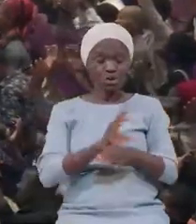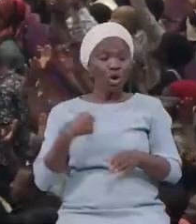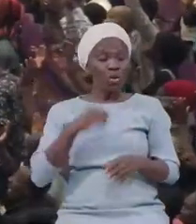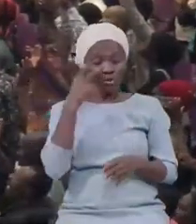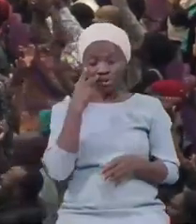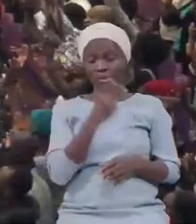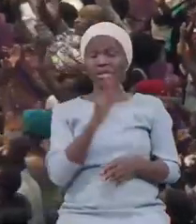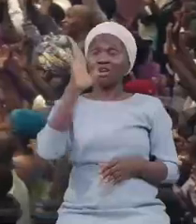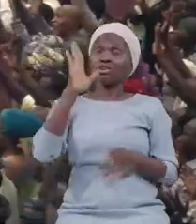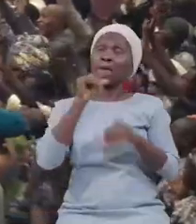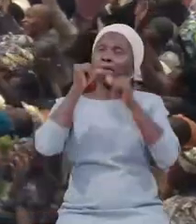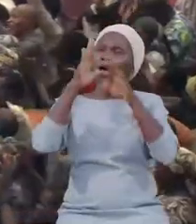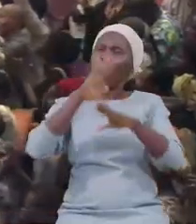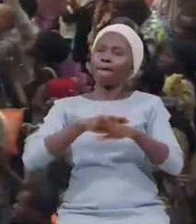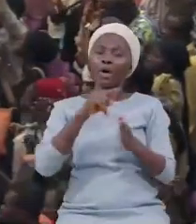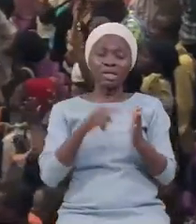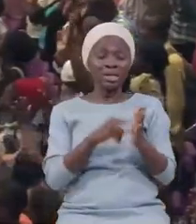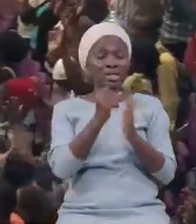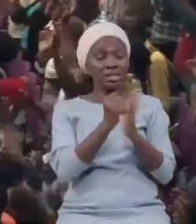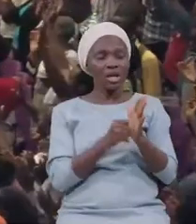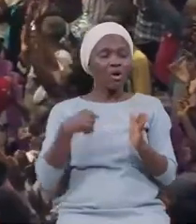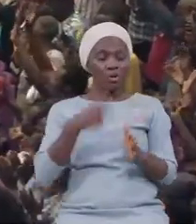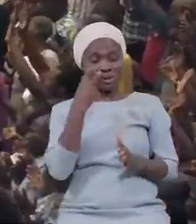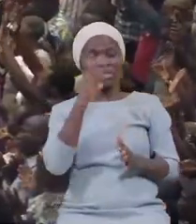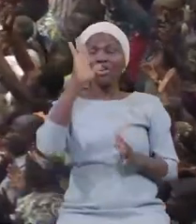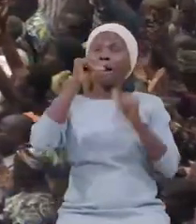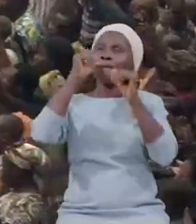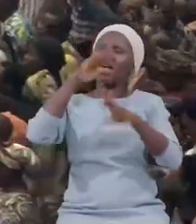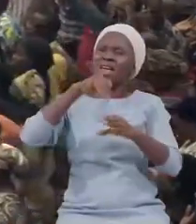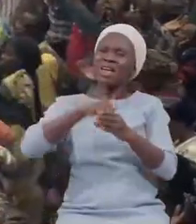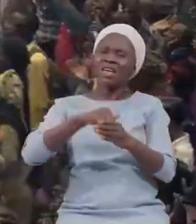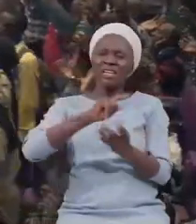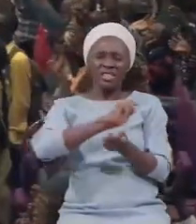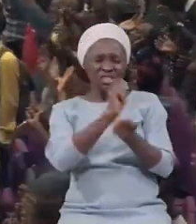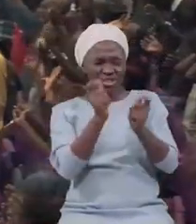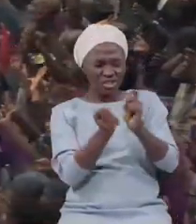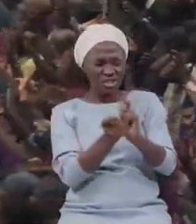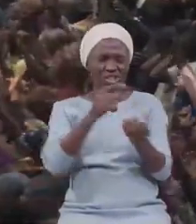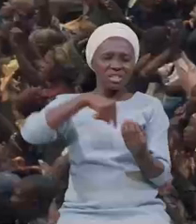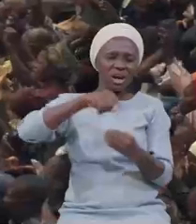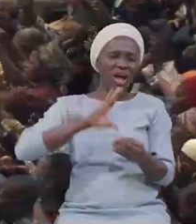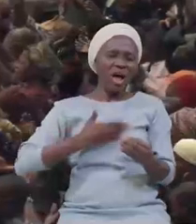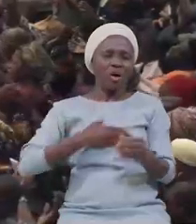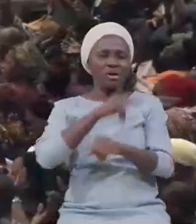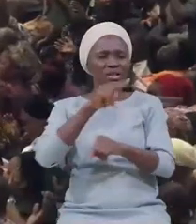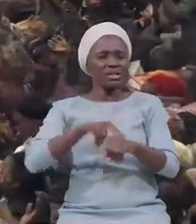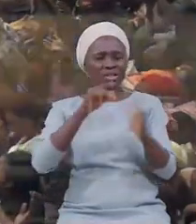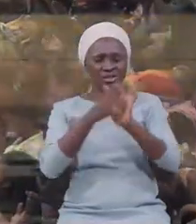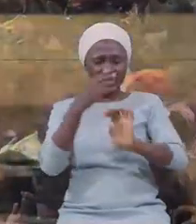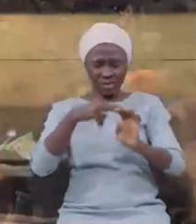bénédiction dans ce pays. Nous venons ta bénédiction en transformant notre nation au nom de